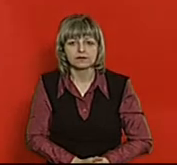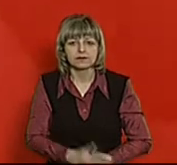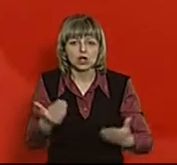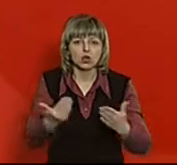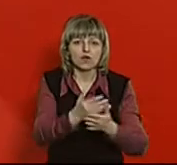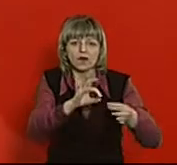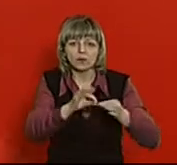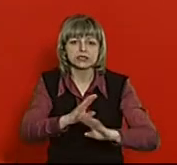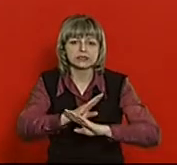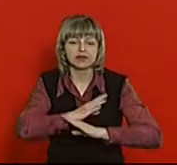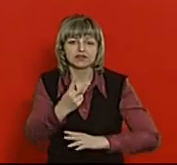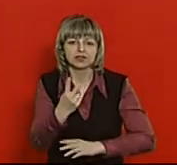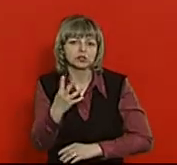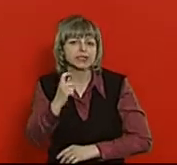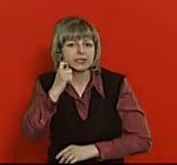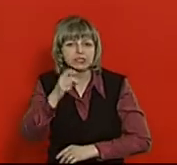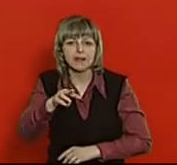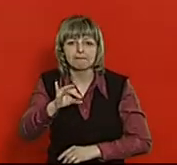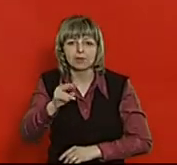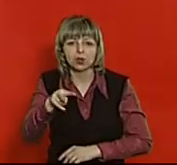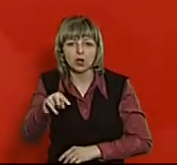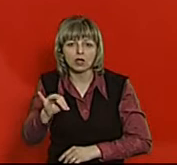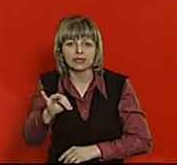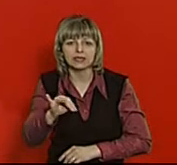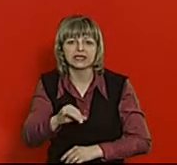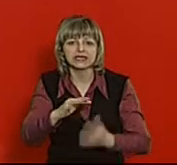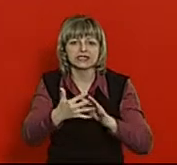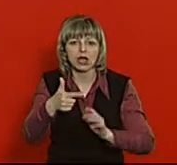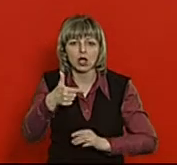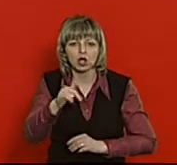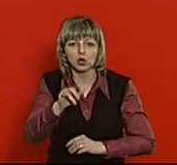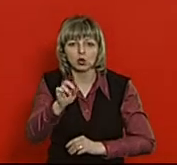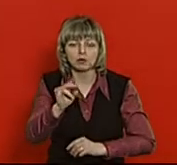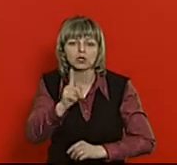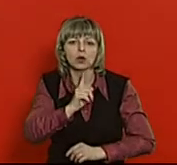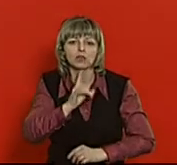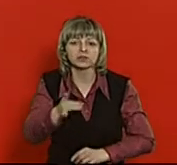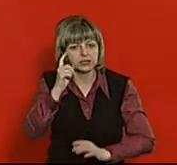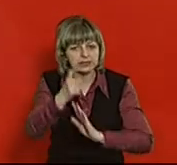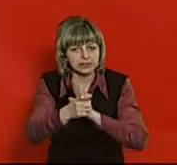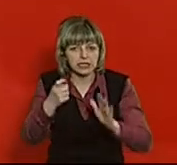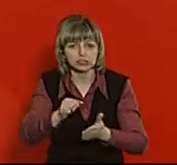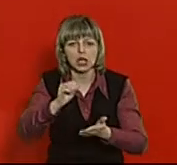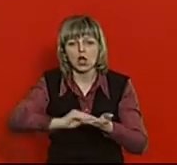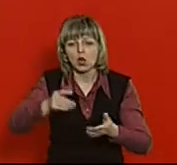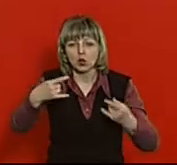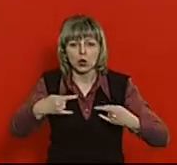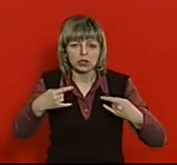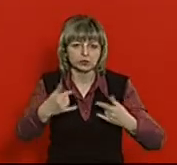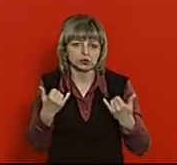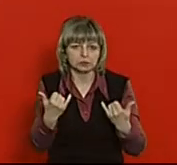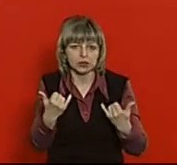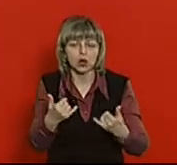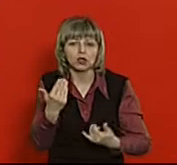Нові подробиці смерті 24-річного Миколи Кривчука із села Губин-1 Горохівського району дізналися кореспонденти Суспільного